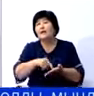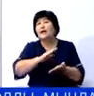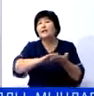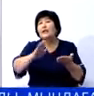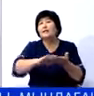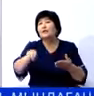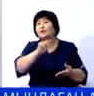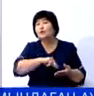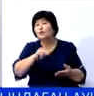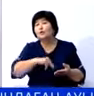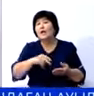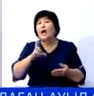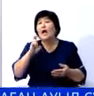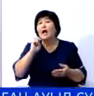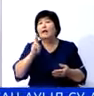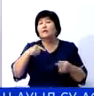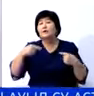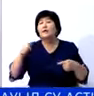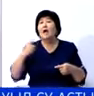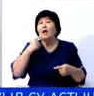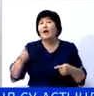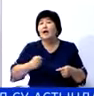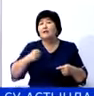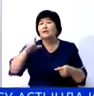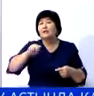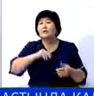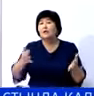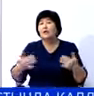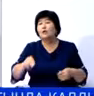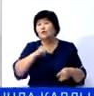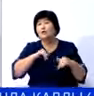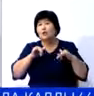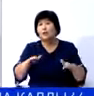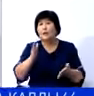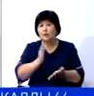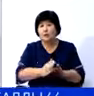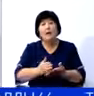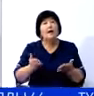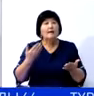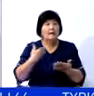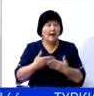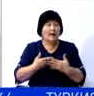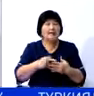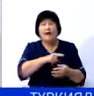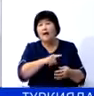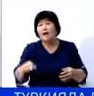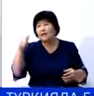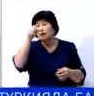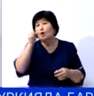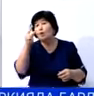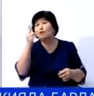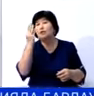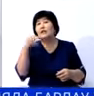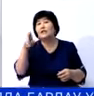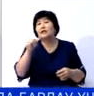залалсыздандыру жұмыстарына әкімдіктен бөлек әскерилерді тарту жұмыстары ұйымдастырылуда. Яғни, ағымдағы жылдың 13